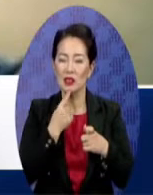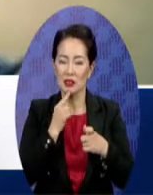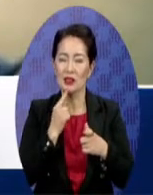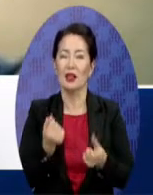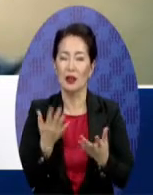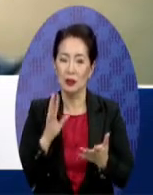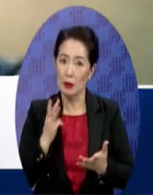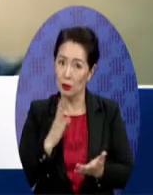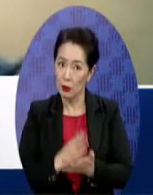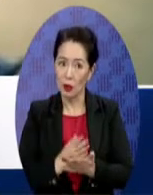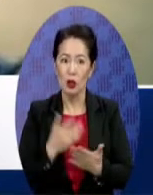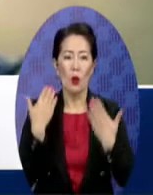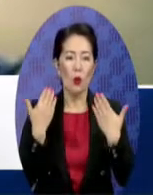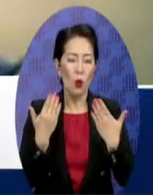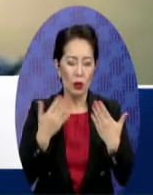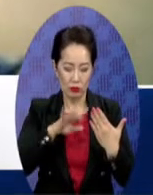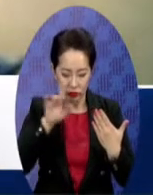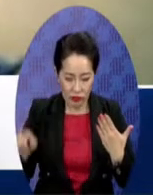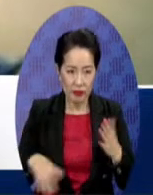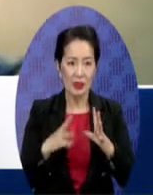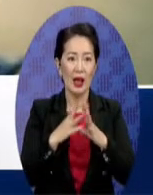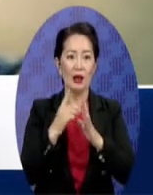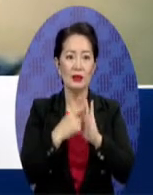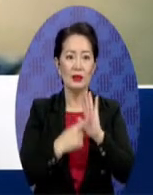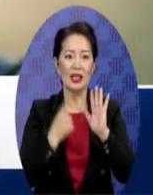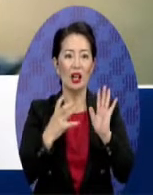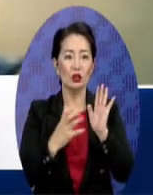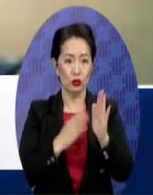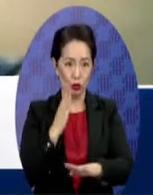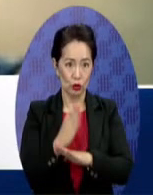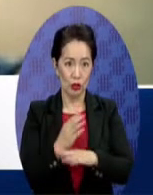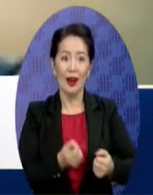энэ сарын 19-нд гарна. За тухай үед нь Монгол банкнаас